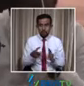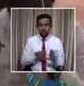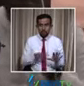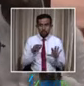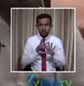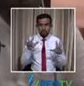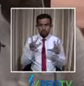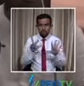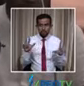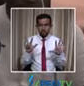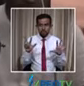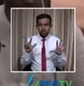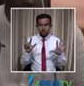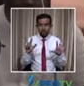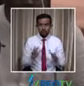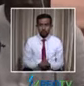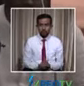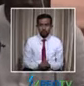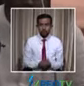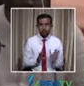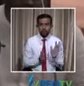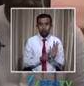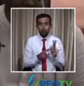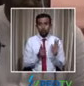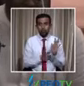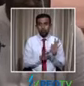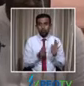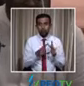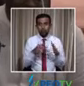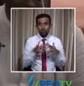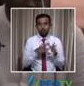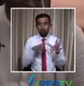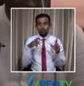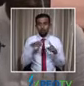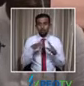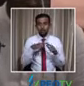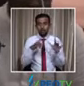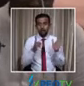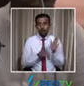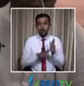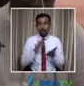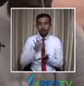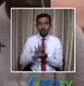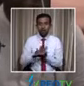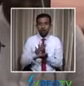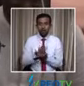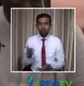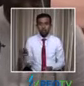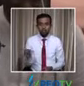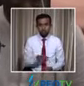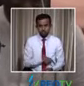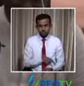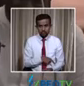முள்ளிவாய்க்கால் நினைவேந்தல் தினம். இந்த நேரத்திலே உங்களுடைய அனுமதியை